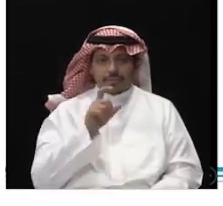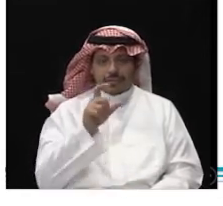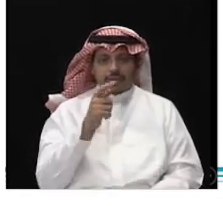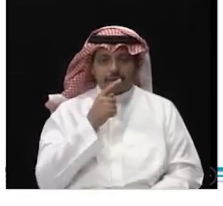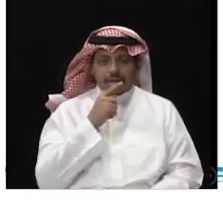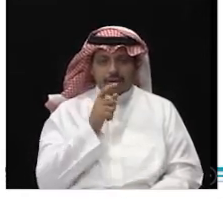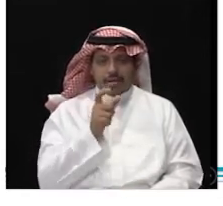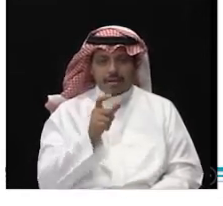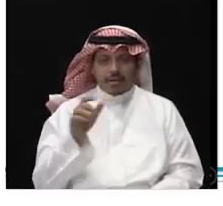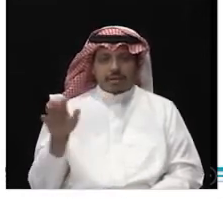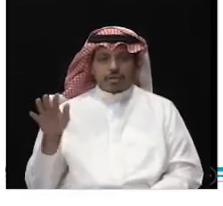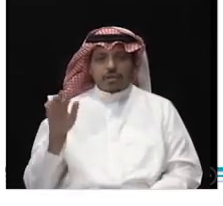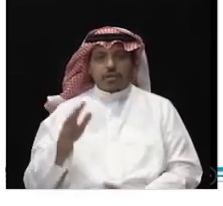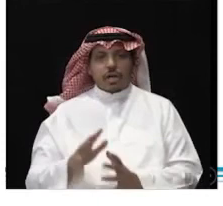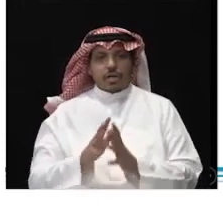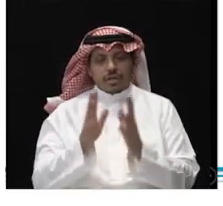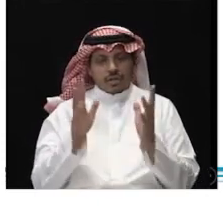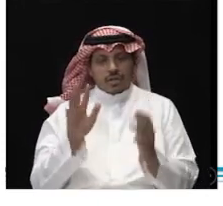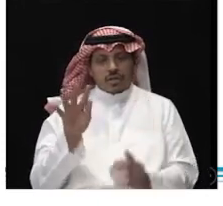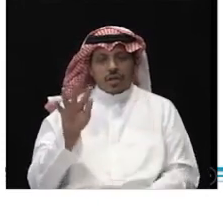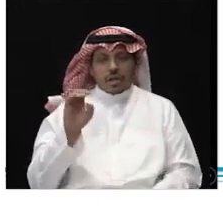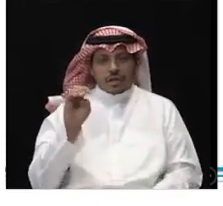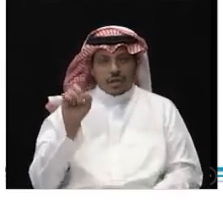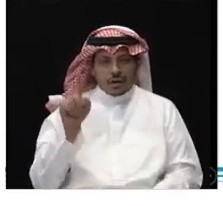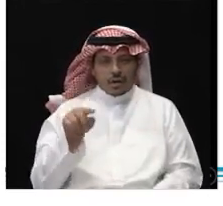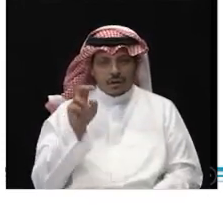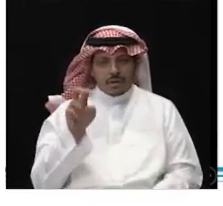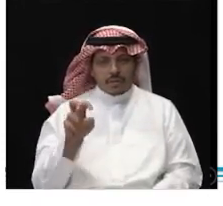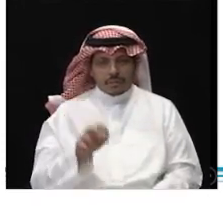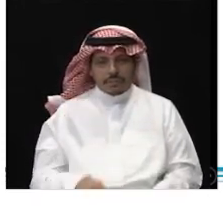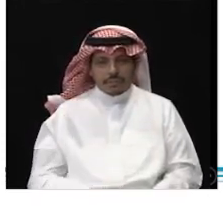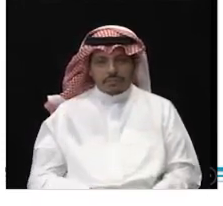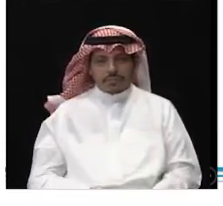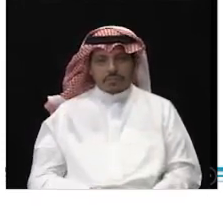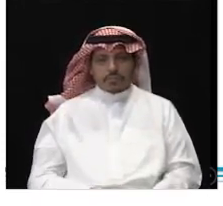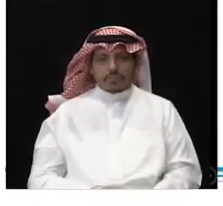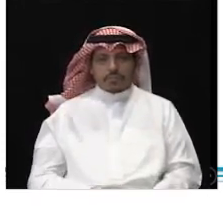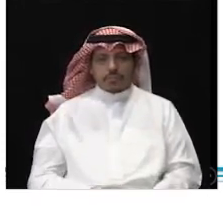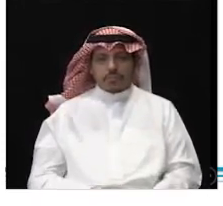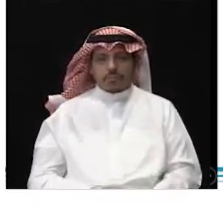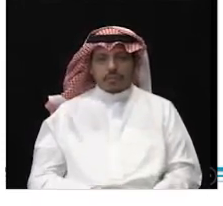الكلمة شجرة، سهلة. الآن نقرأ.